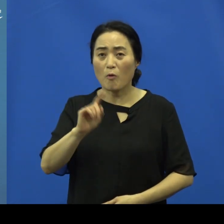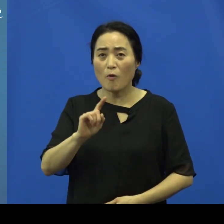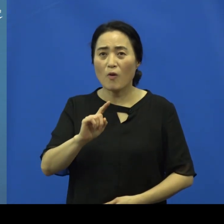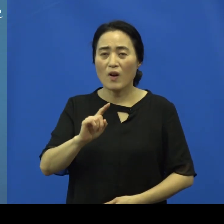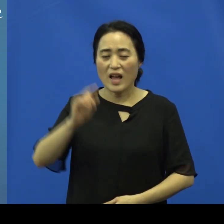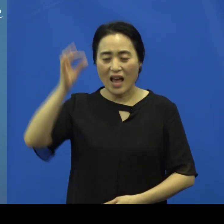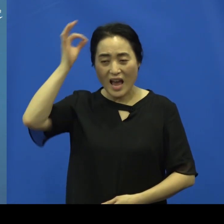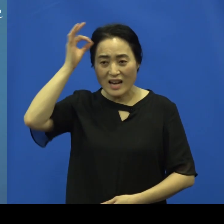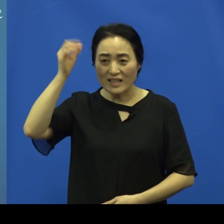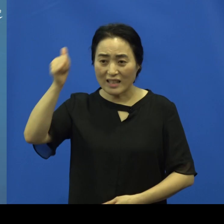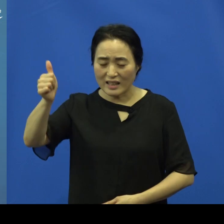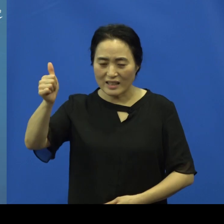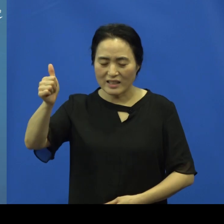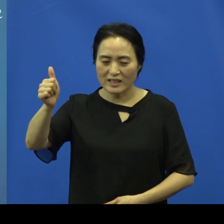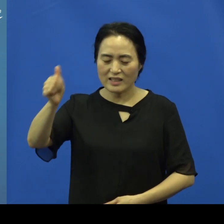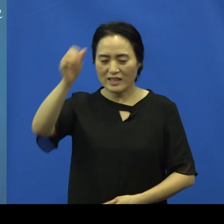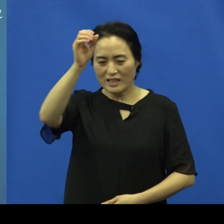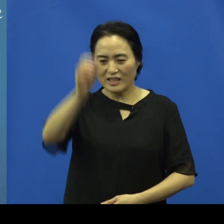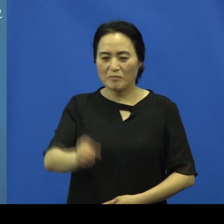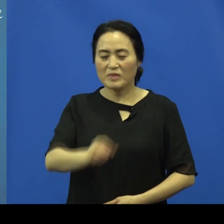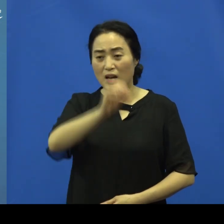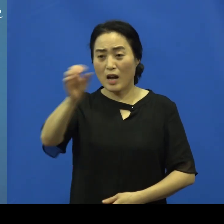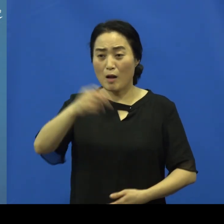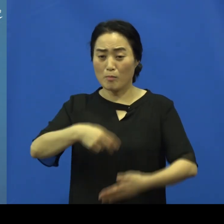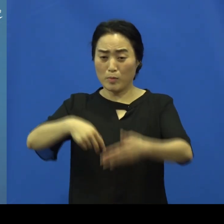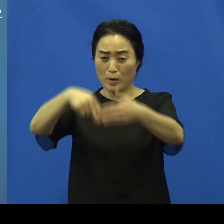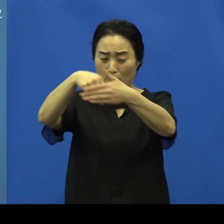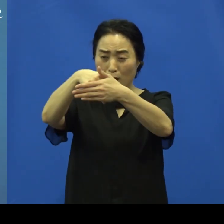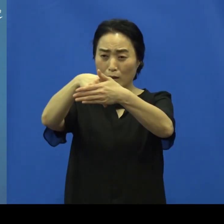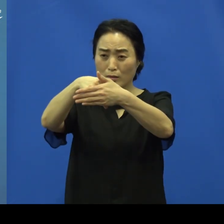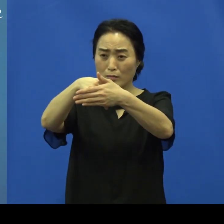엘리사는 십자가를 매다신 하나님 아버지의 마음과 연결되어 있는 거죠.